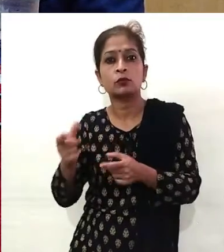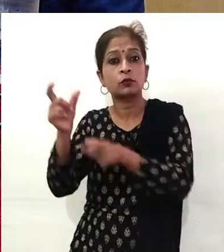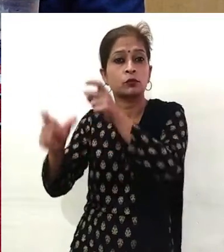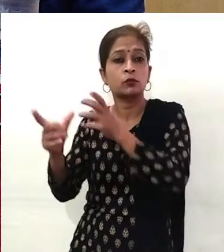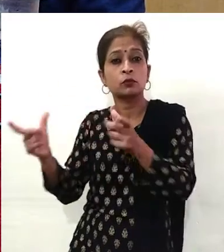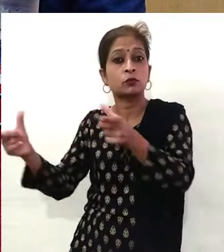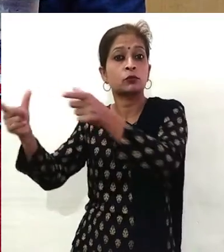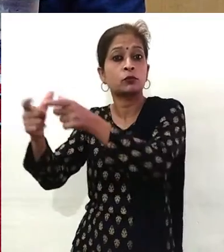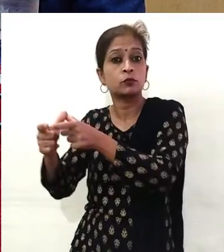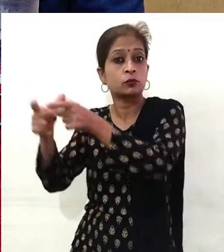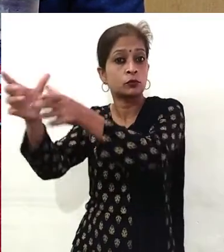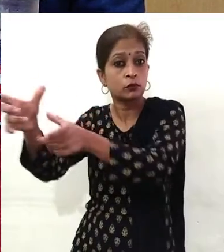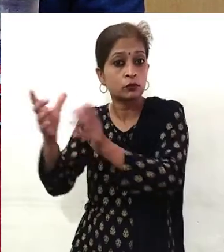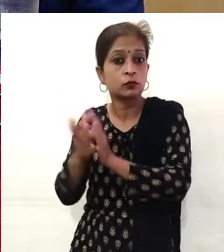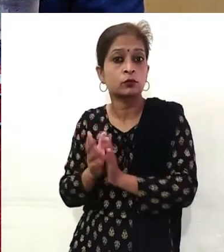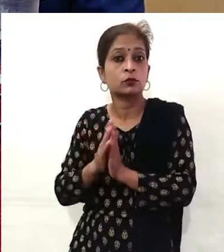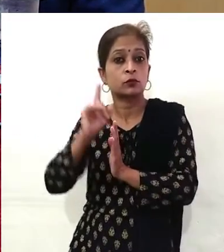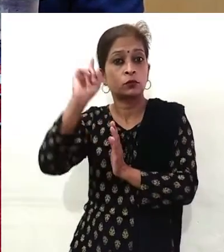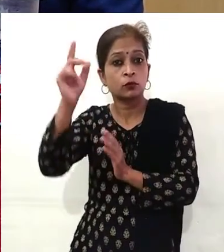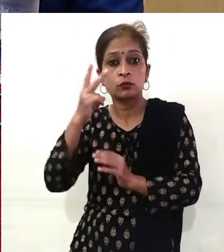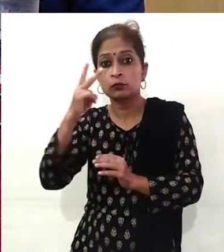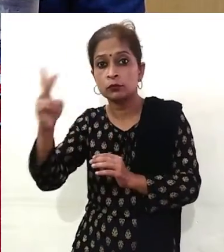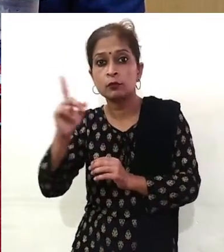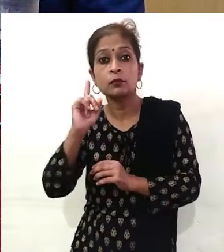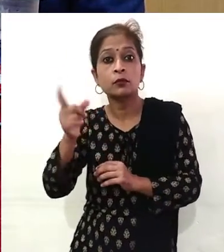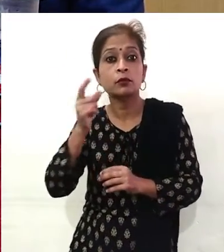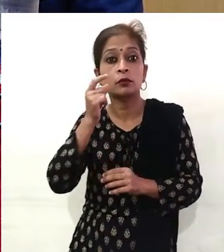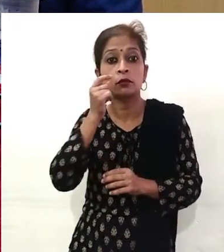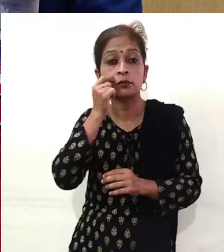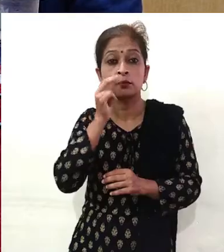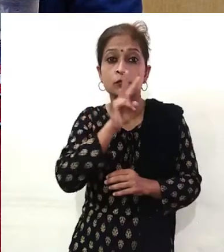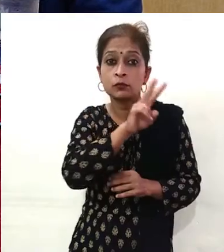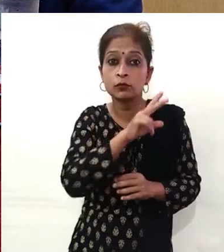दर्शन करने के लिए, पर विद्यापति को अनुमति नहीं थी।